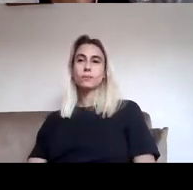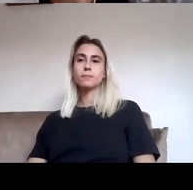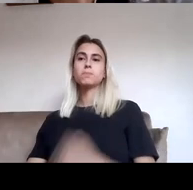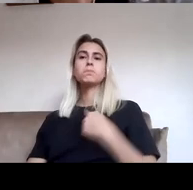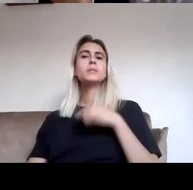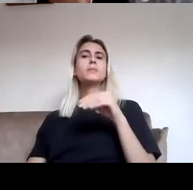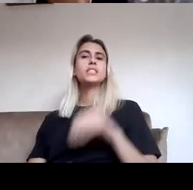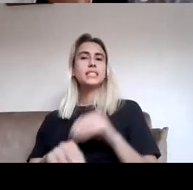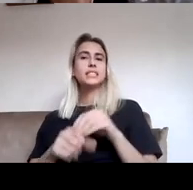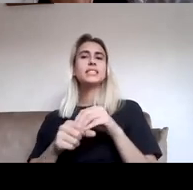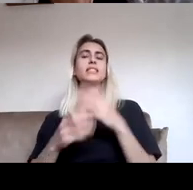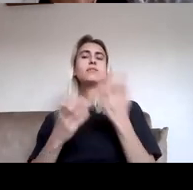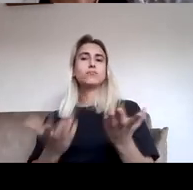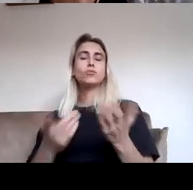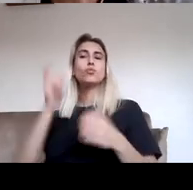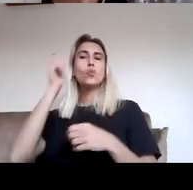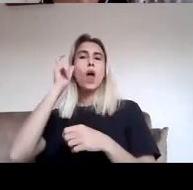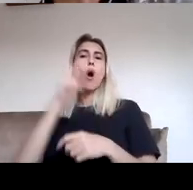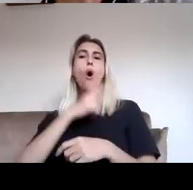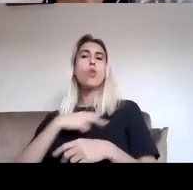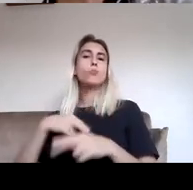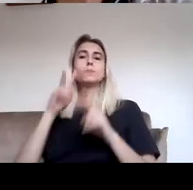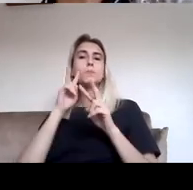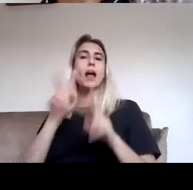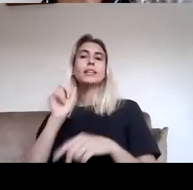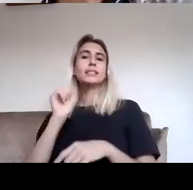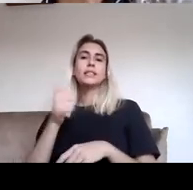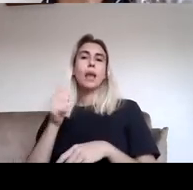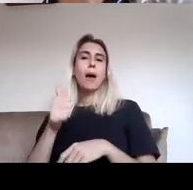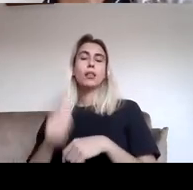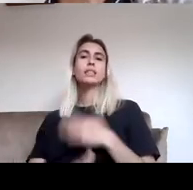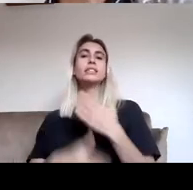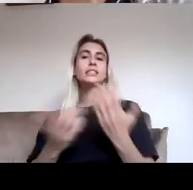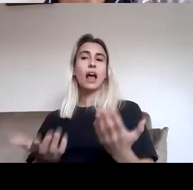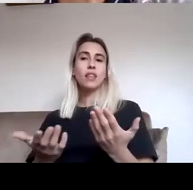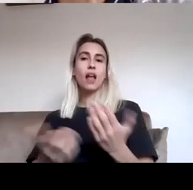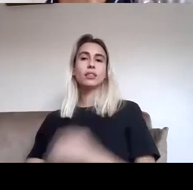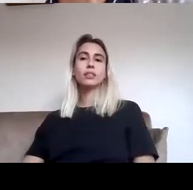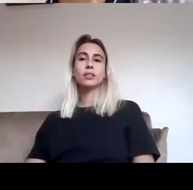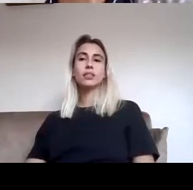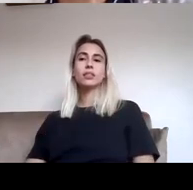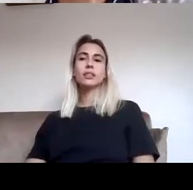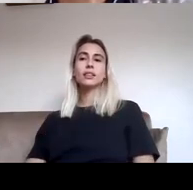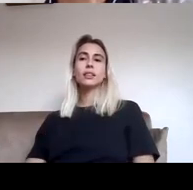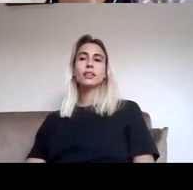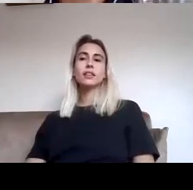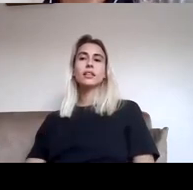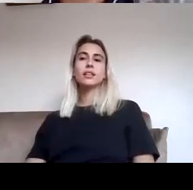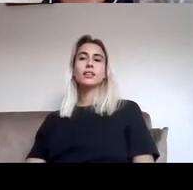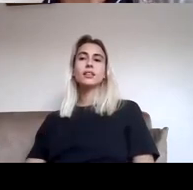Zaten şey açısından yani Türkiye'deki otobüslere baktığımızda zaten şöyle dizayn edilmesine